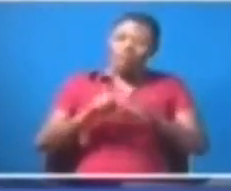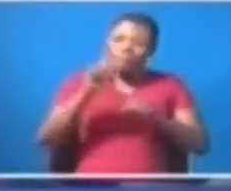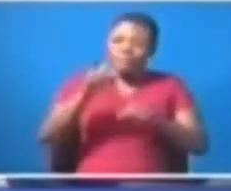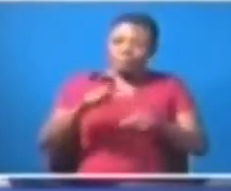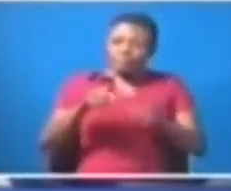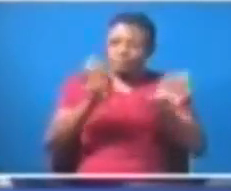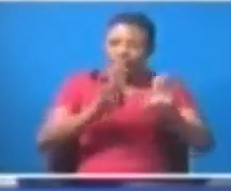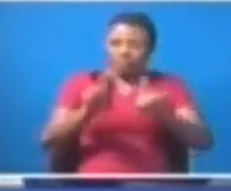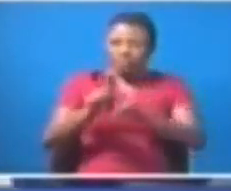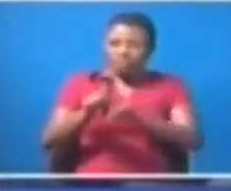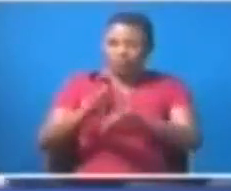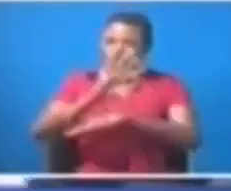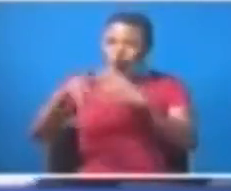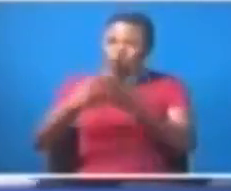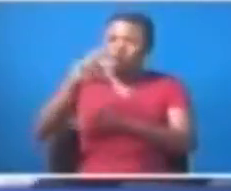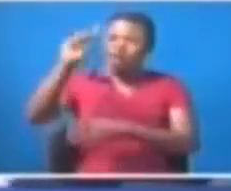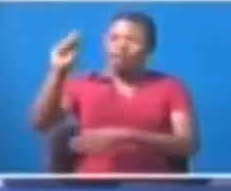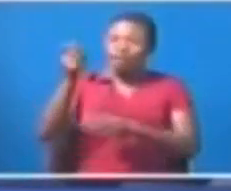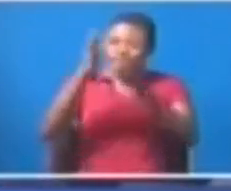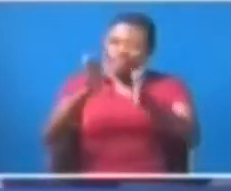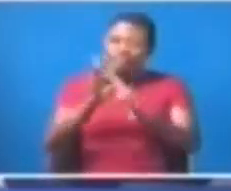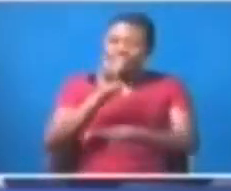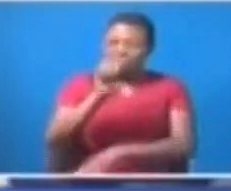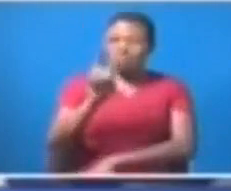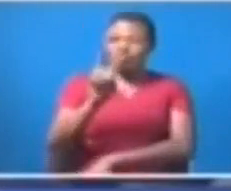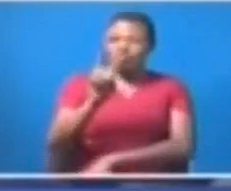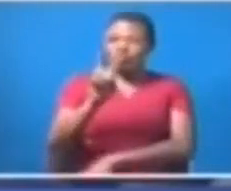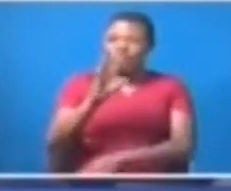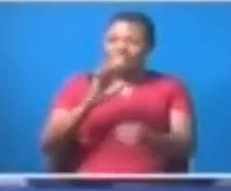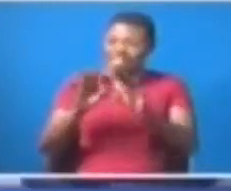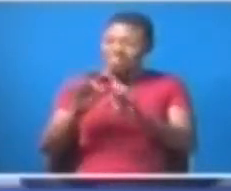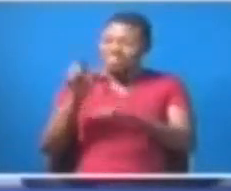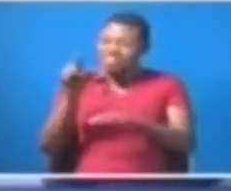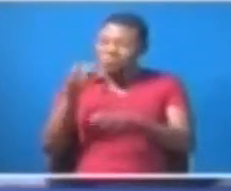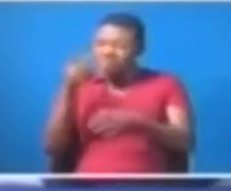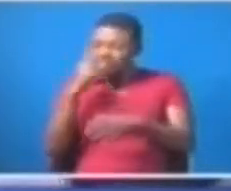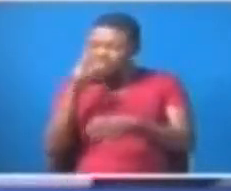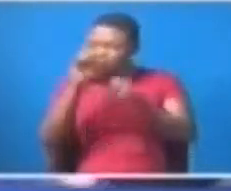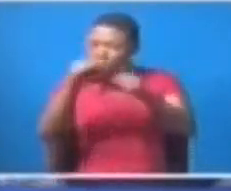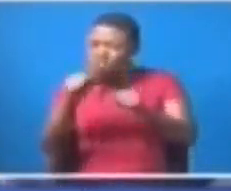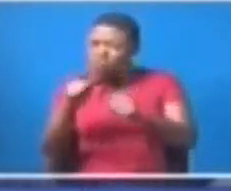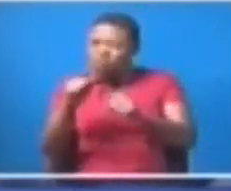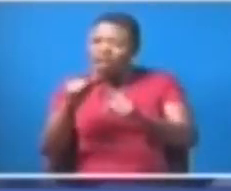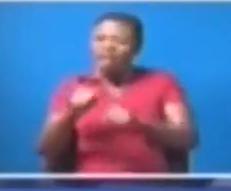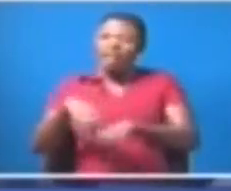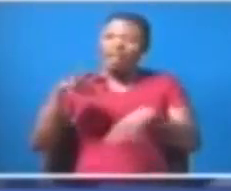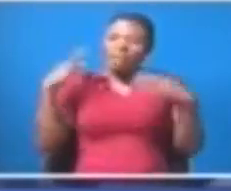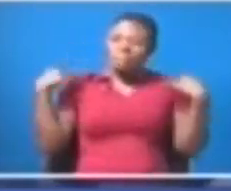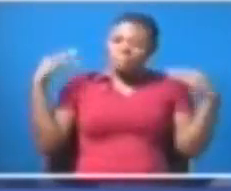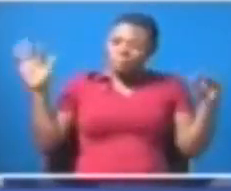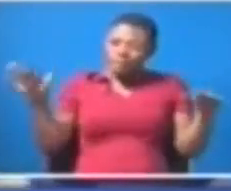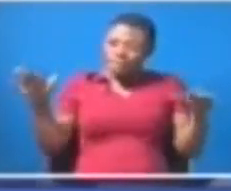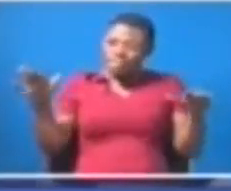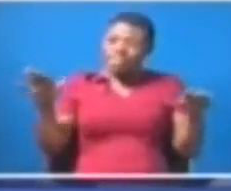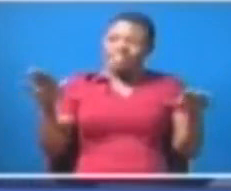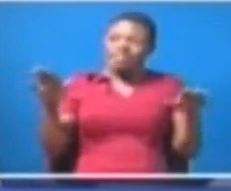Wakenya wanakuangalia na wanakuona. If it walks like a duck and quacks like a duck and waves